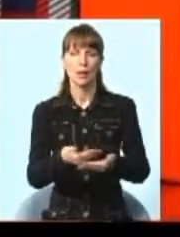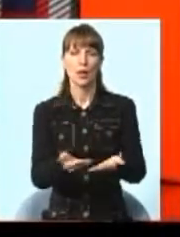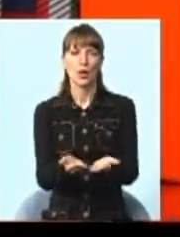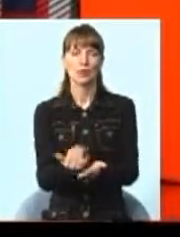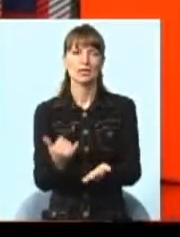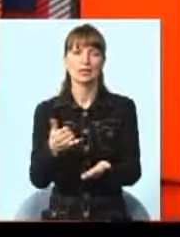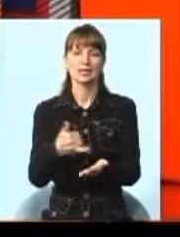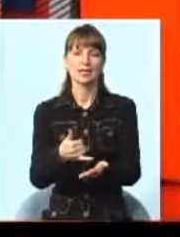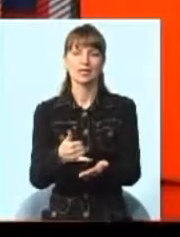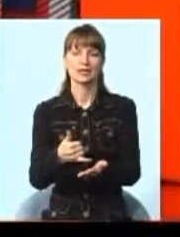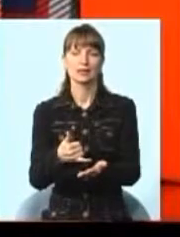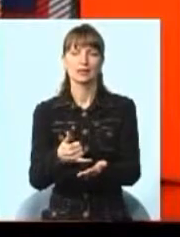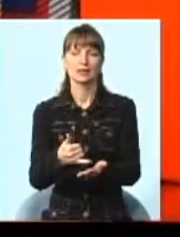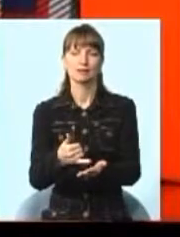налити